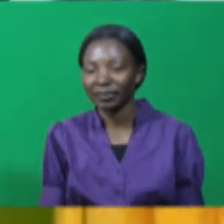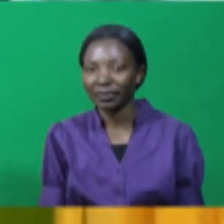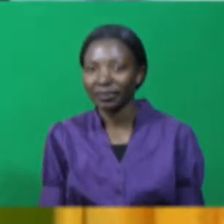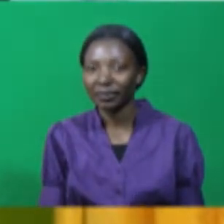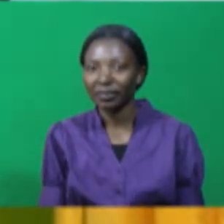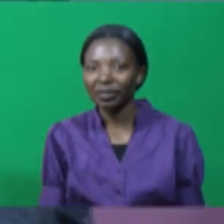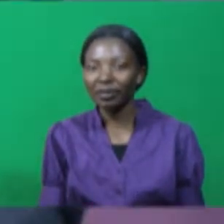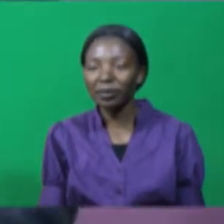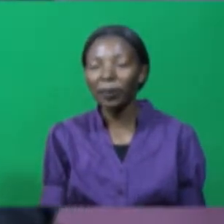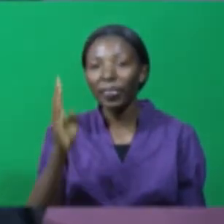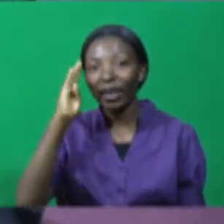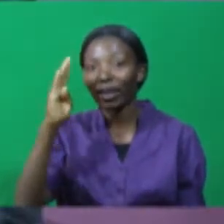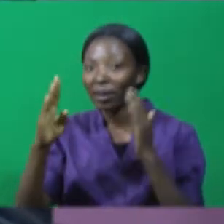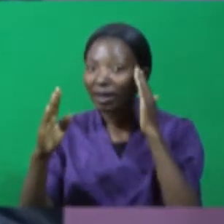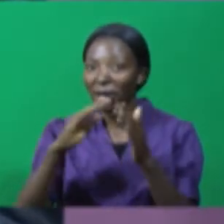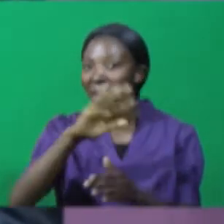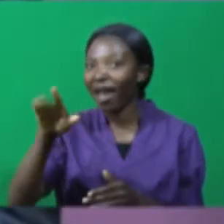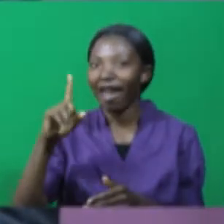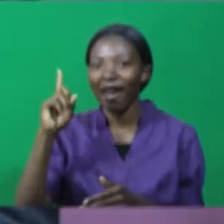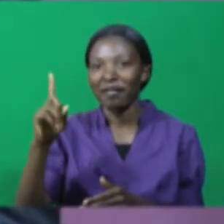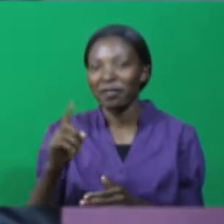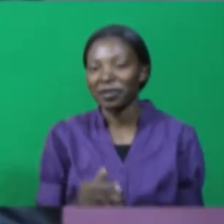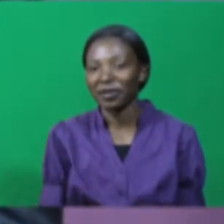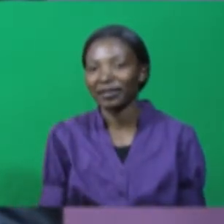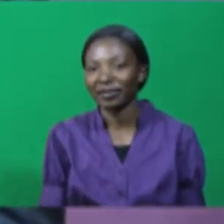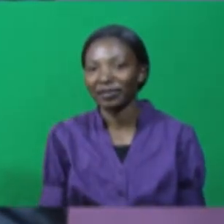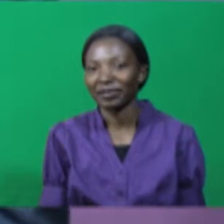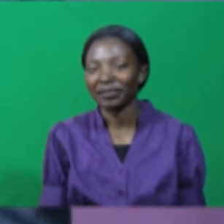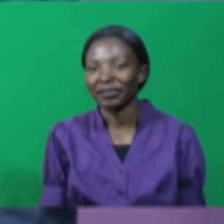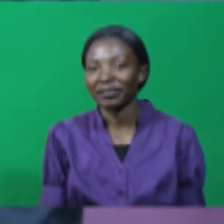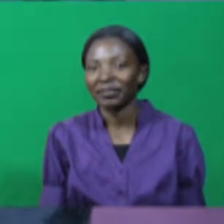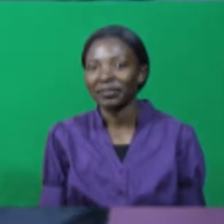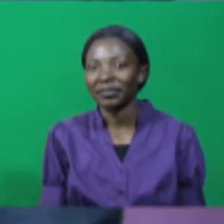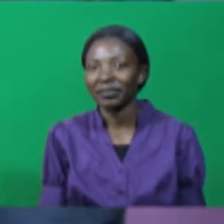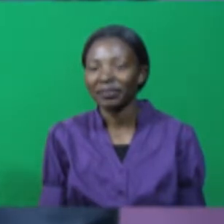Fundisi kwaziwai vateriri. Vateriri tunomchingamidza Pastor.